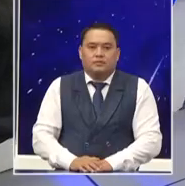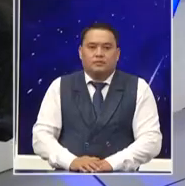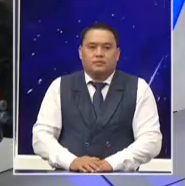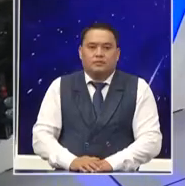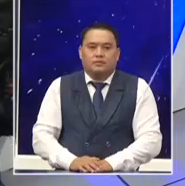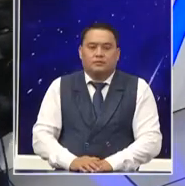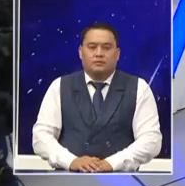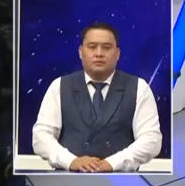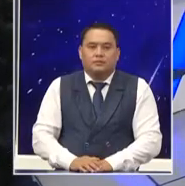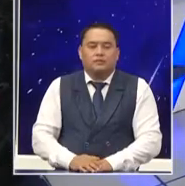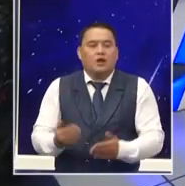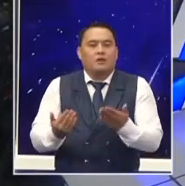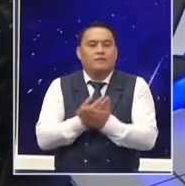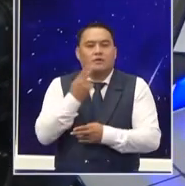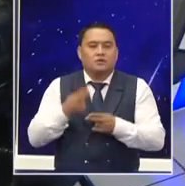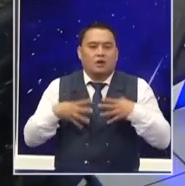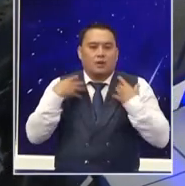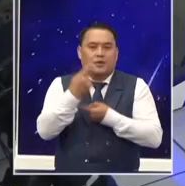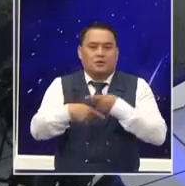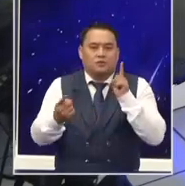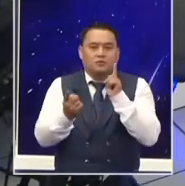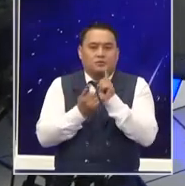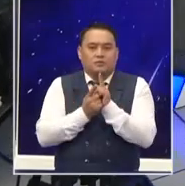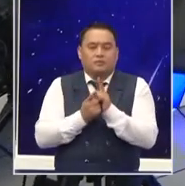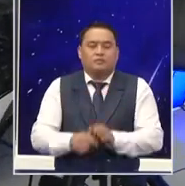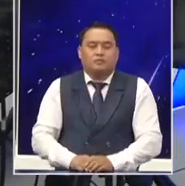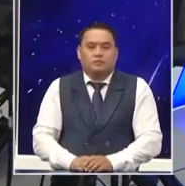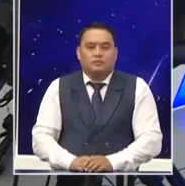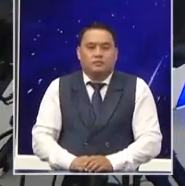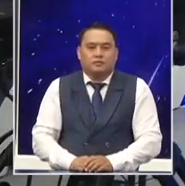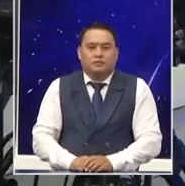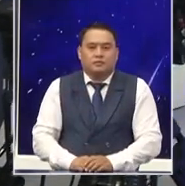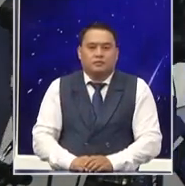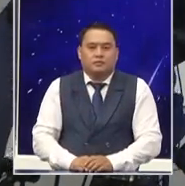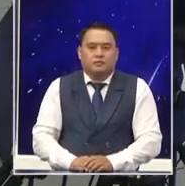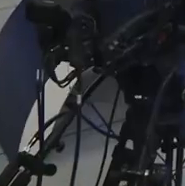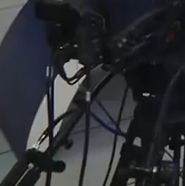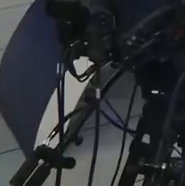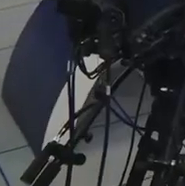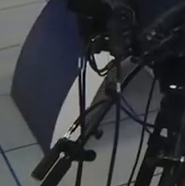Это были все события на сегодня, а я с вами прощаюсь. Увидимся завтра.